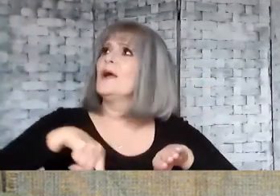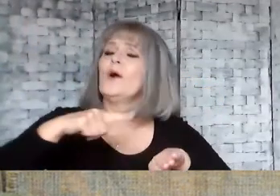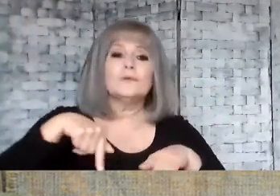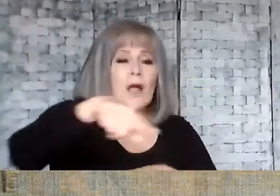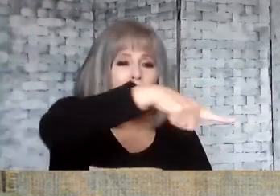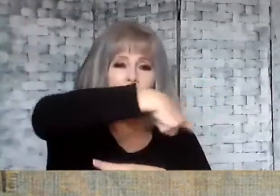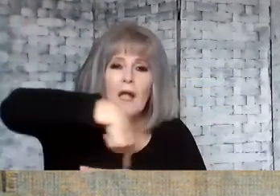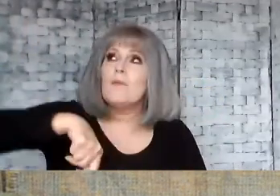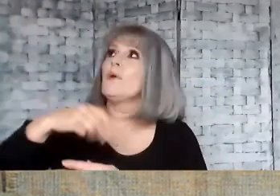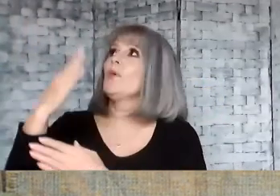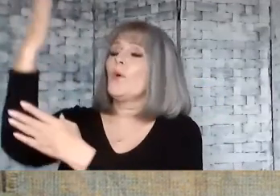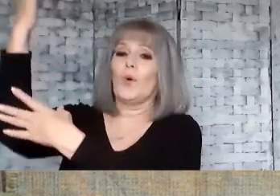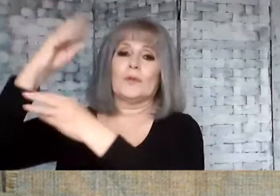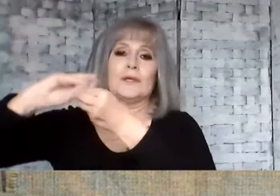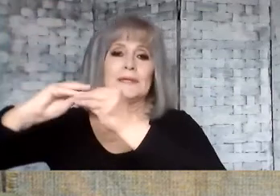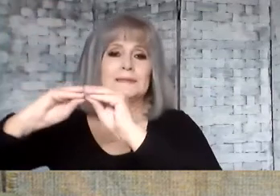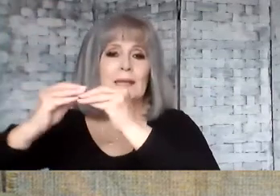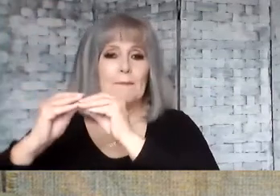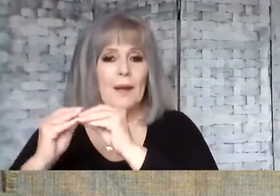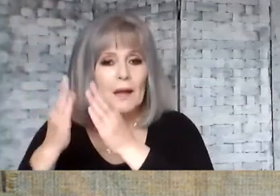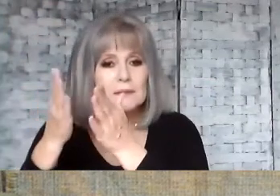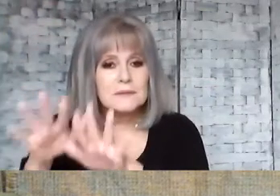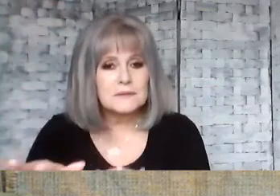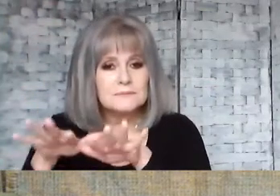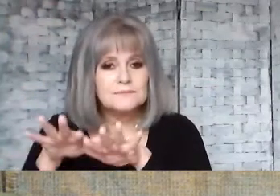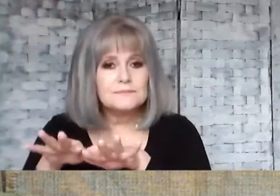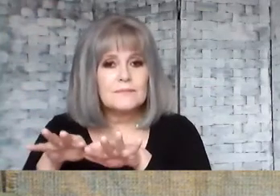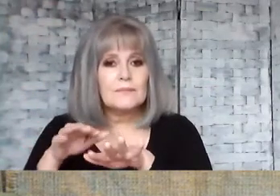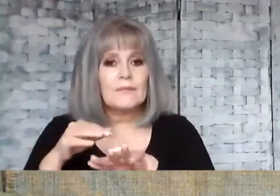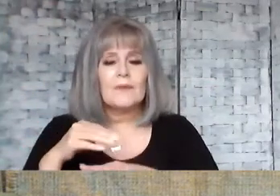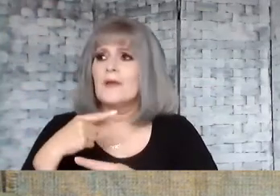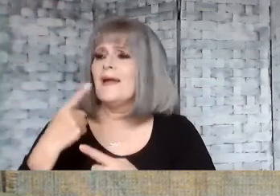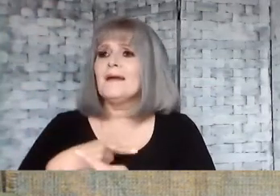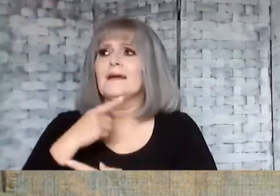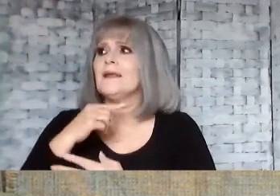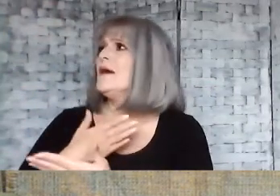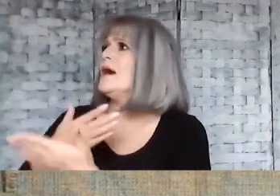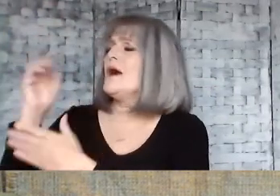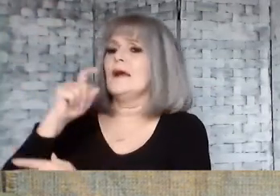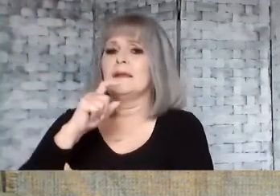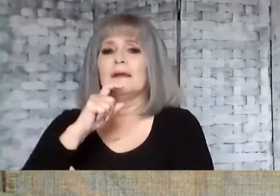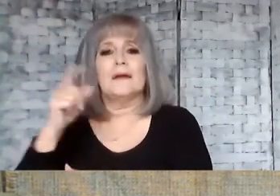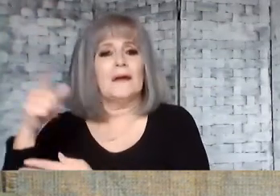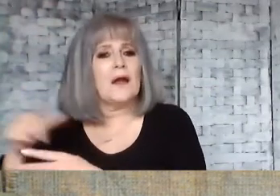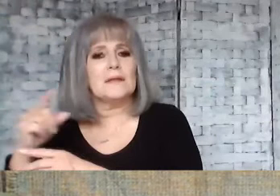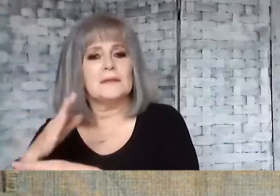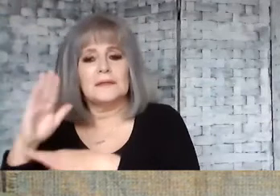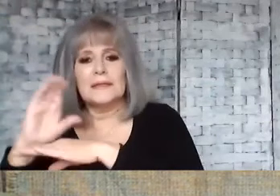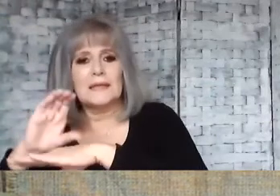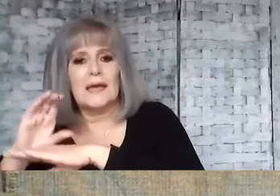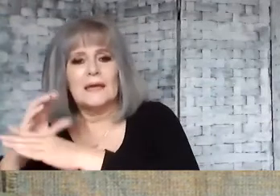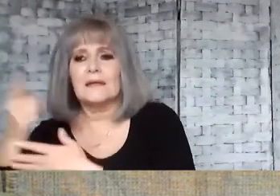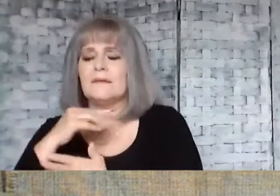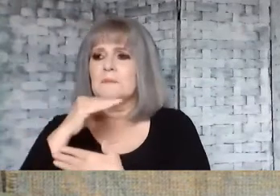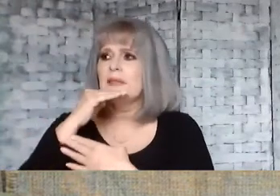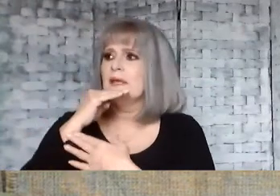Vergewe ons waar ons van kerk iets gemaakt het, waarna toe ons kan gaan, amper soos verbruikers. En help ons om weer